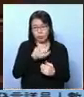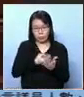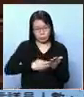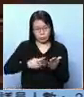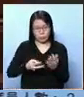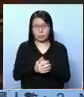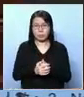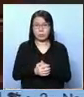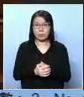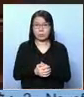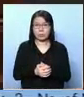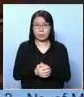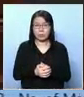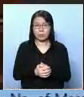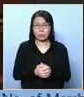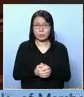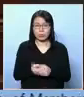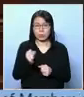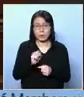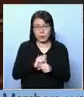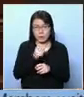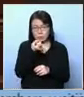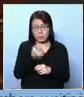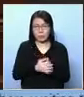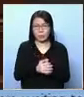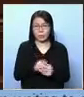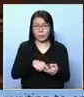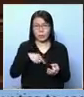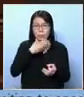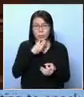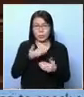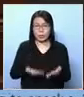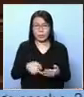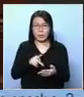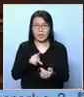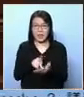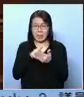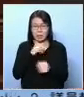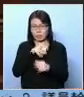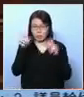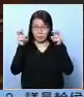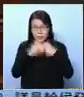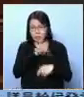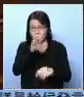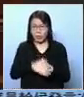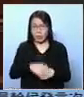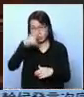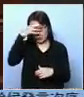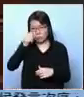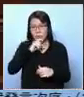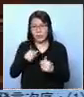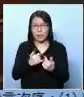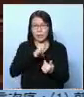订案。我仲想答多答就係、是、杨岳桥亦都今日借题发挥，点解啲政务官要送